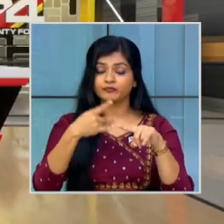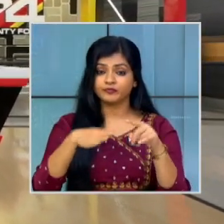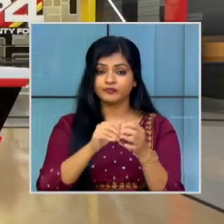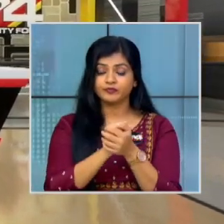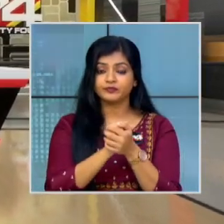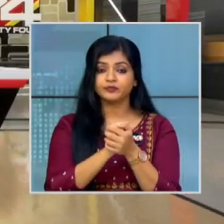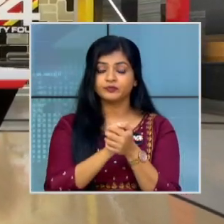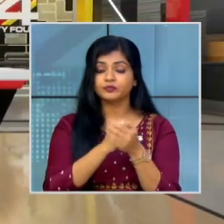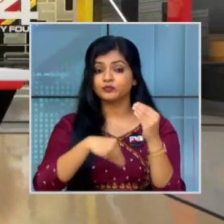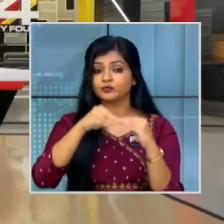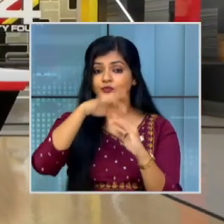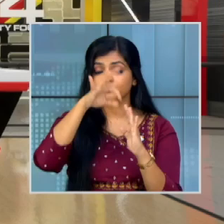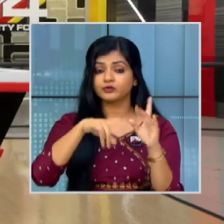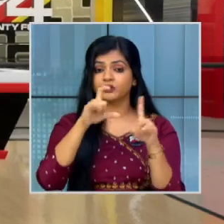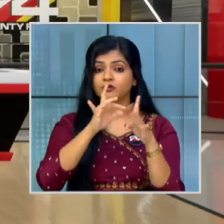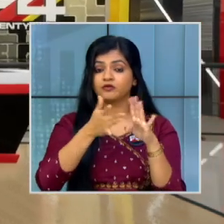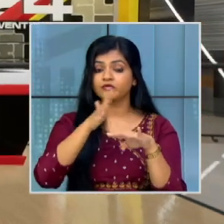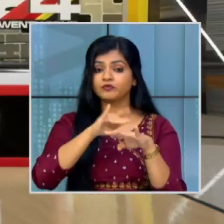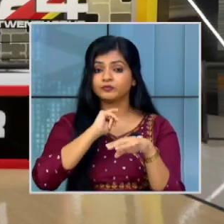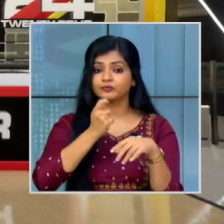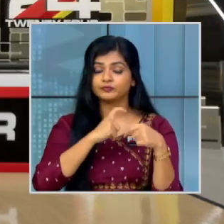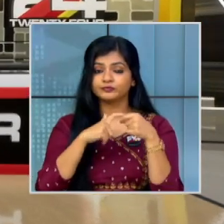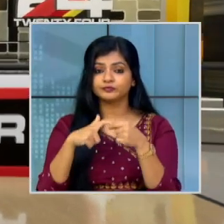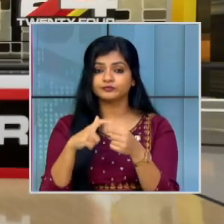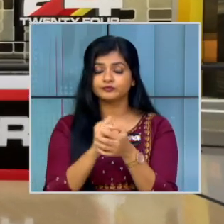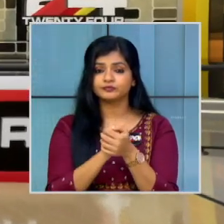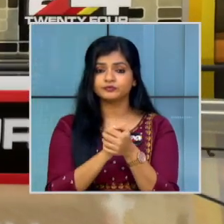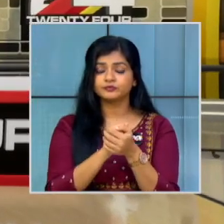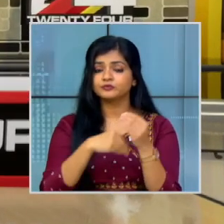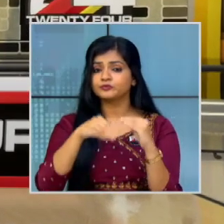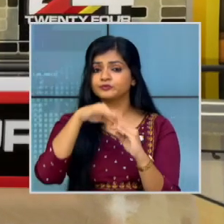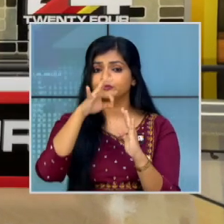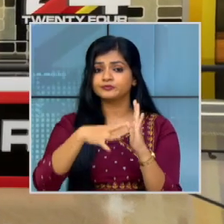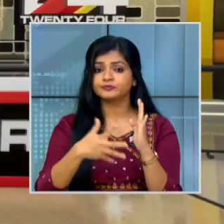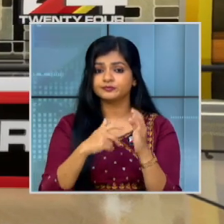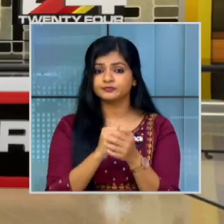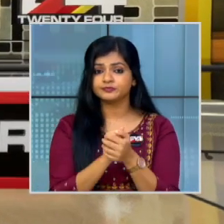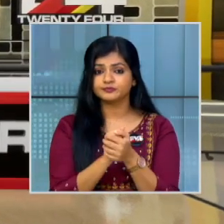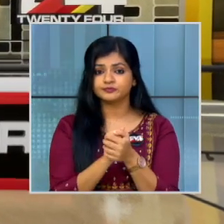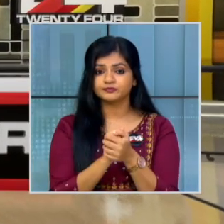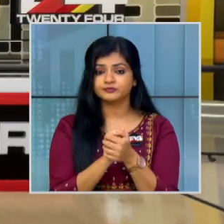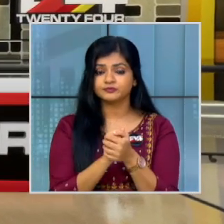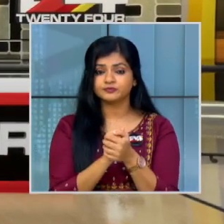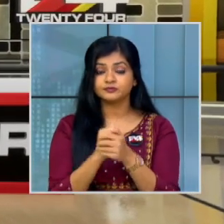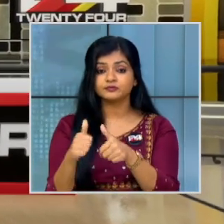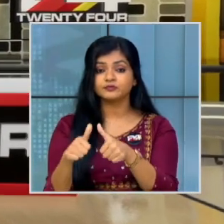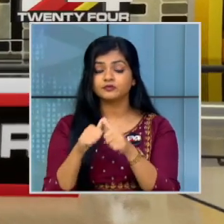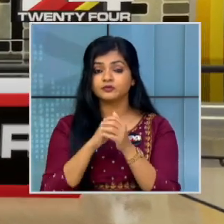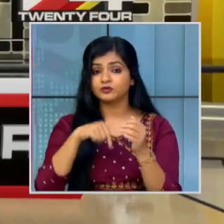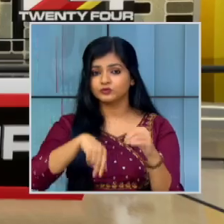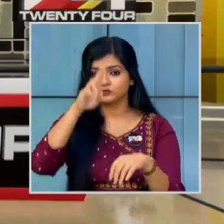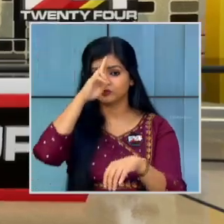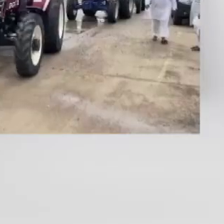ബസ്സാണ് അപകടത്തിൽപ്പെട്ടത്. വിനീത വിജിയുണ്ട് വിശദാംശങ്ങളുമായി ഇപ്പോൾ ഡൽഹിയിൽ നിന്ന്. വിനീത, എന്തൊക്കെയാണ് വിവരങ്ങൾ? ഉന്മേഷ്,